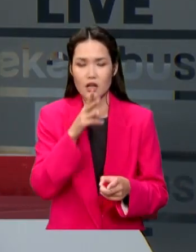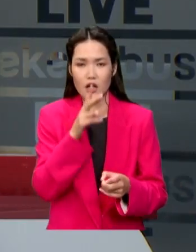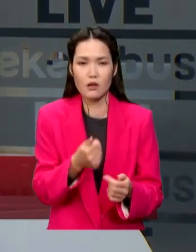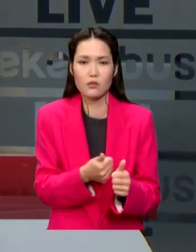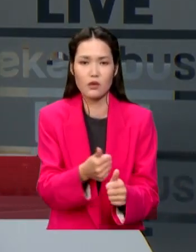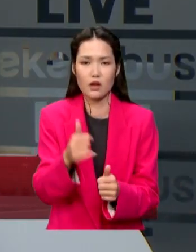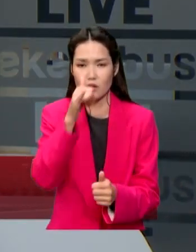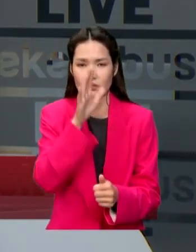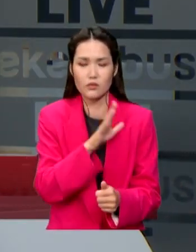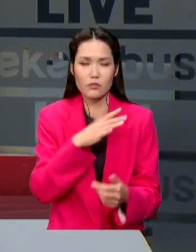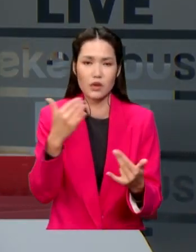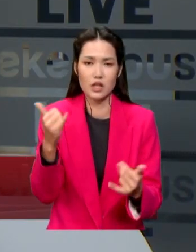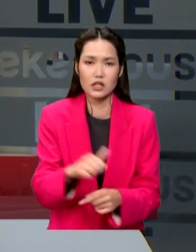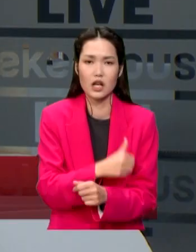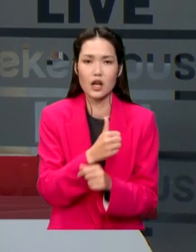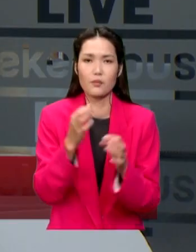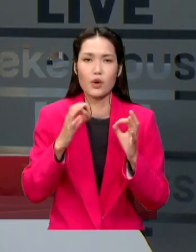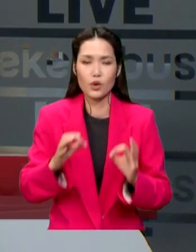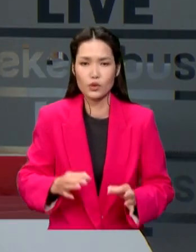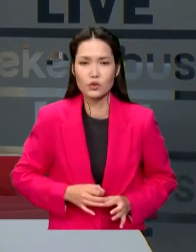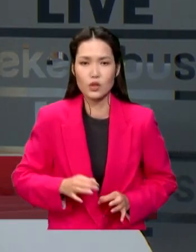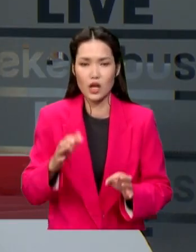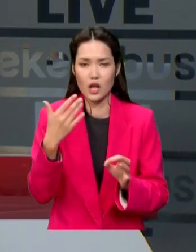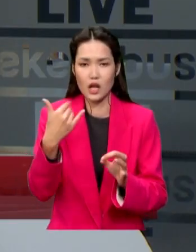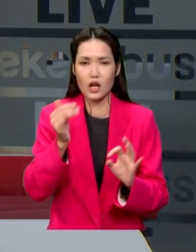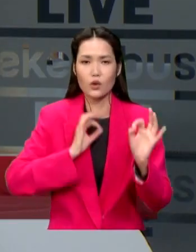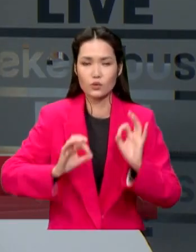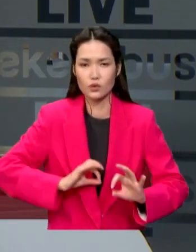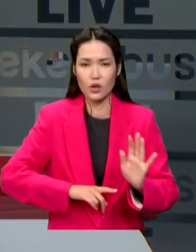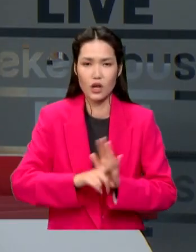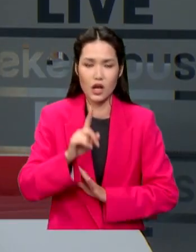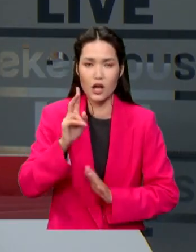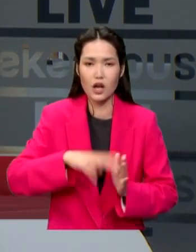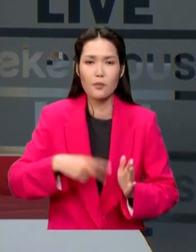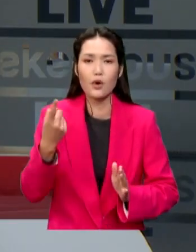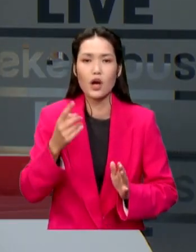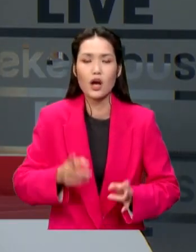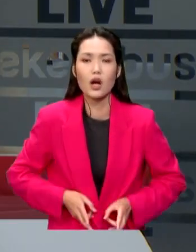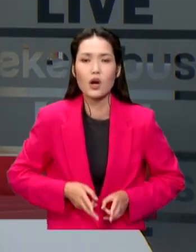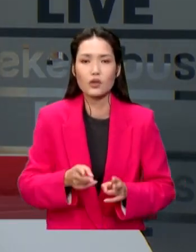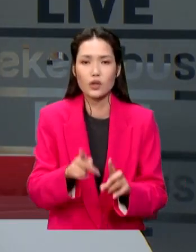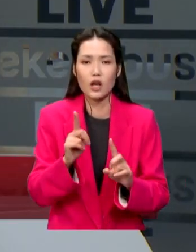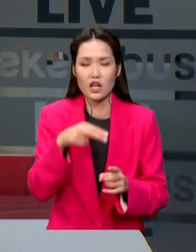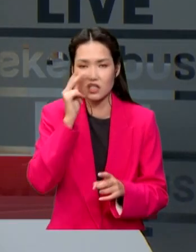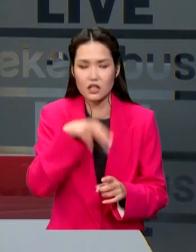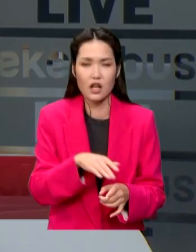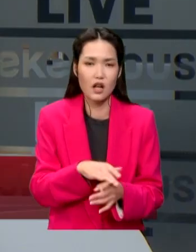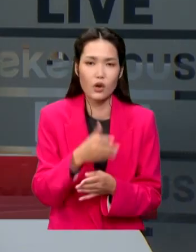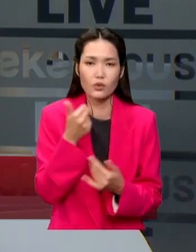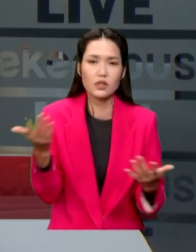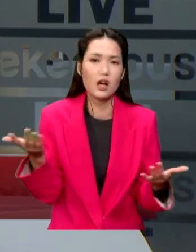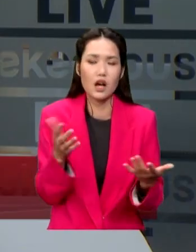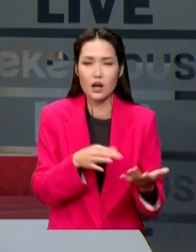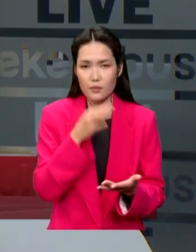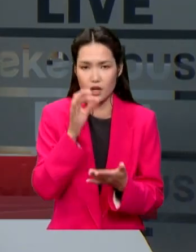отыр. Бүгін басты сот талқылауында прокурор айыптау актісін оқыды. Неліктен қос күдікті кінәлар мойындамайды? Оларға қандай